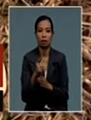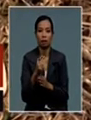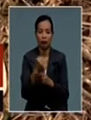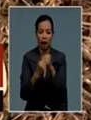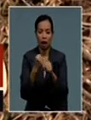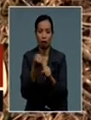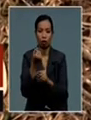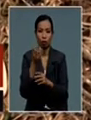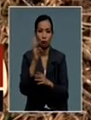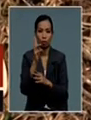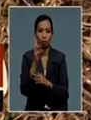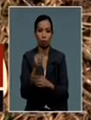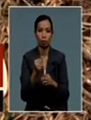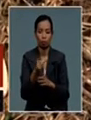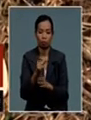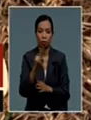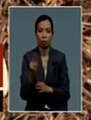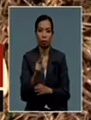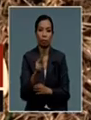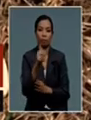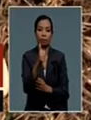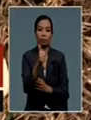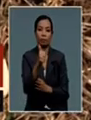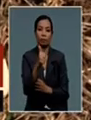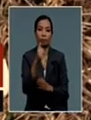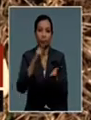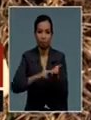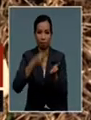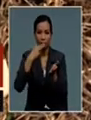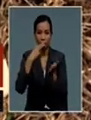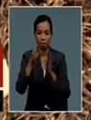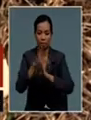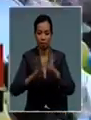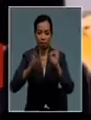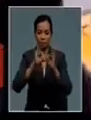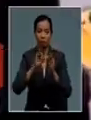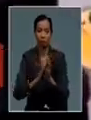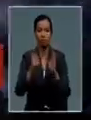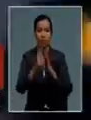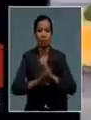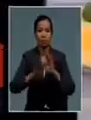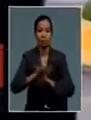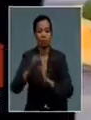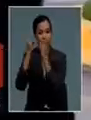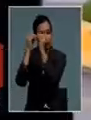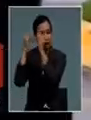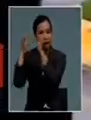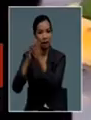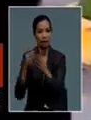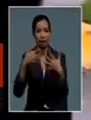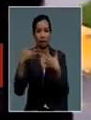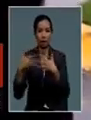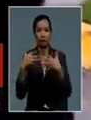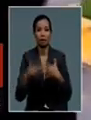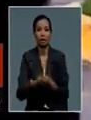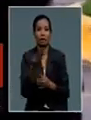16ปีซึ่งเป็นผู้ก่อเหตุนำมาใช้นั่นเองค่ะ แต่กฎหมายฉบับนี้นะคะมีสาระสำคัญที่ไปคล้ายกับไอเดียของนายโดนัลด์ทรัมป์ประธานาธิ